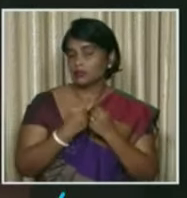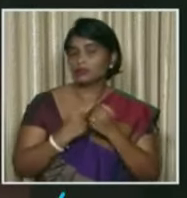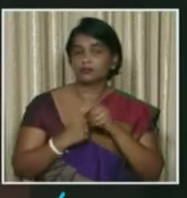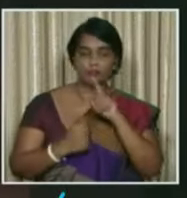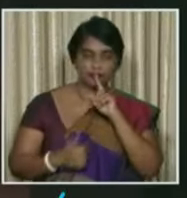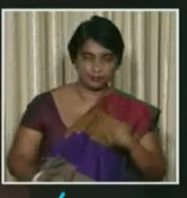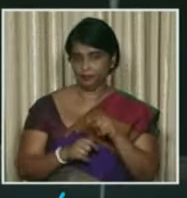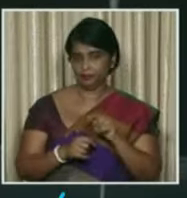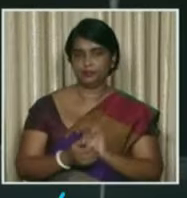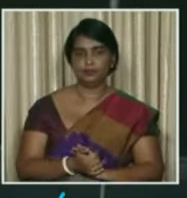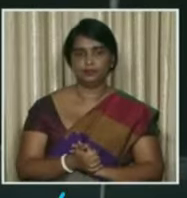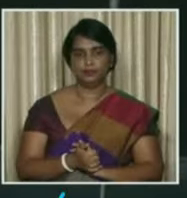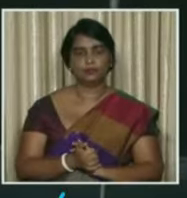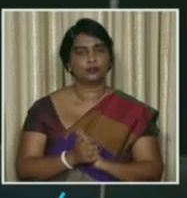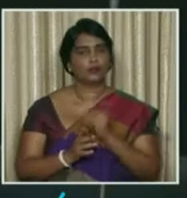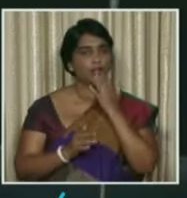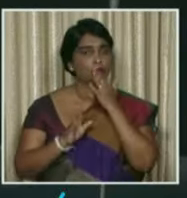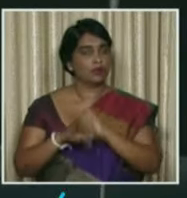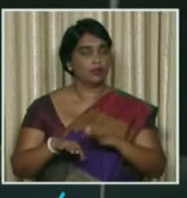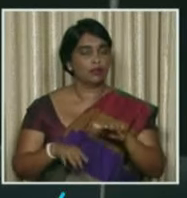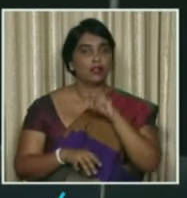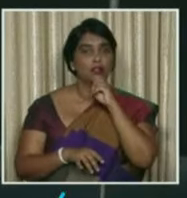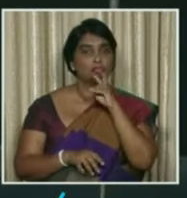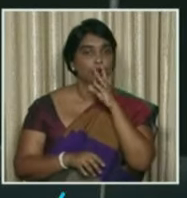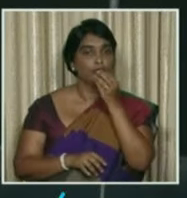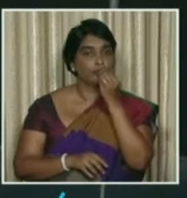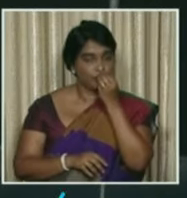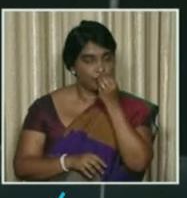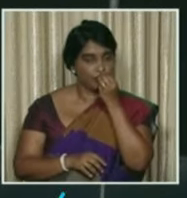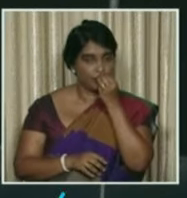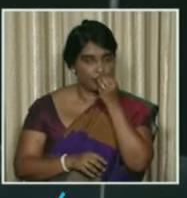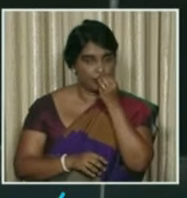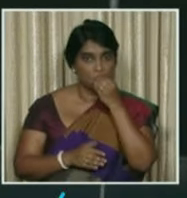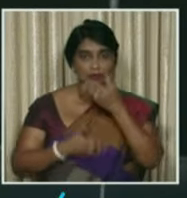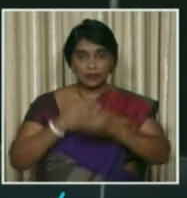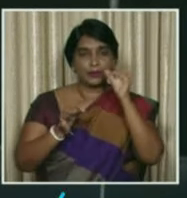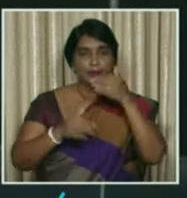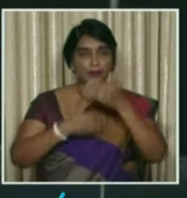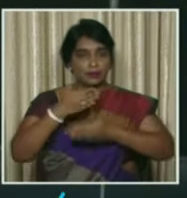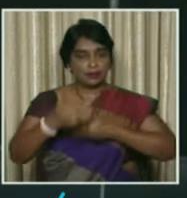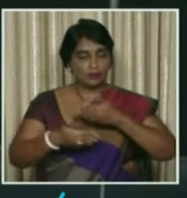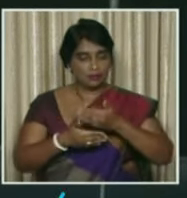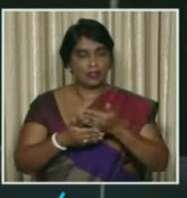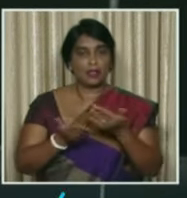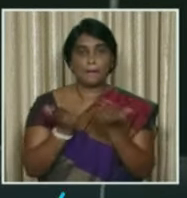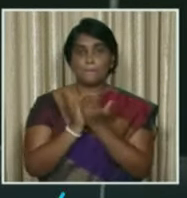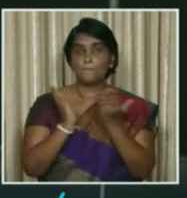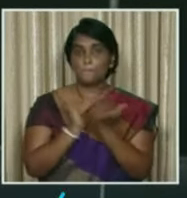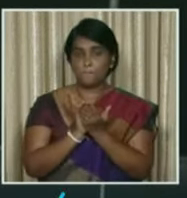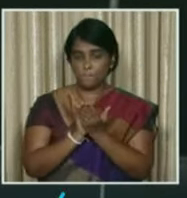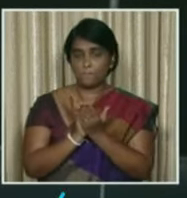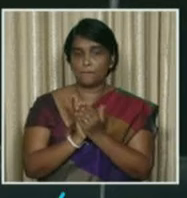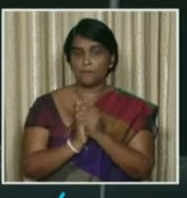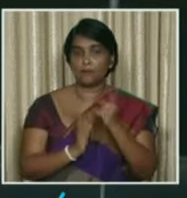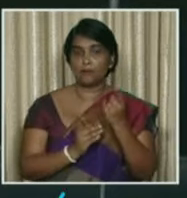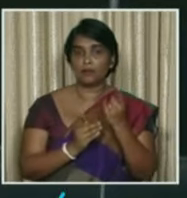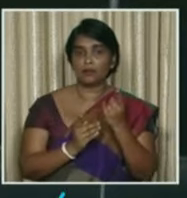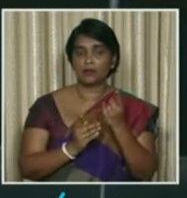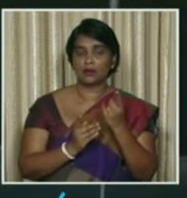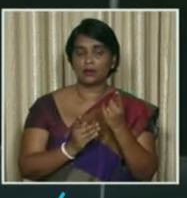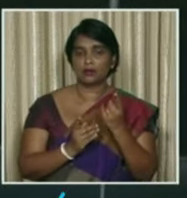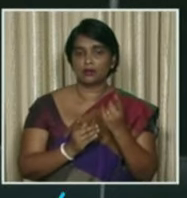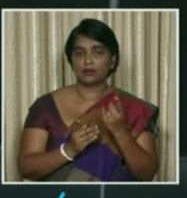මම යෝජනා කරනවා. පාසල් සුසුන්ට දිවාහාරය උතන් ලද ලන්ච් ෂීට් සහ පත්තක කඩදාසි බලහත්කාරයෙන්